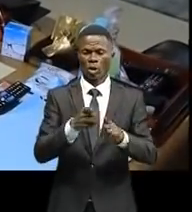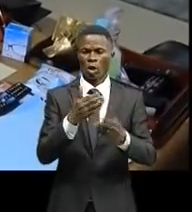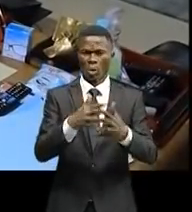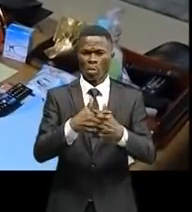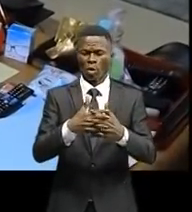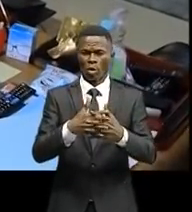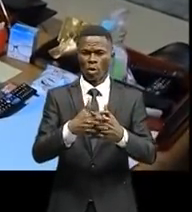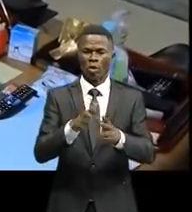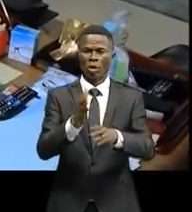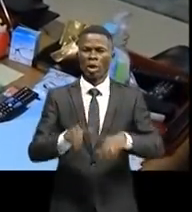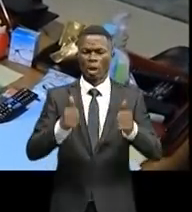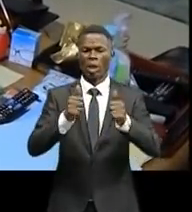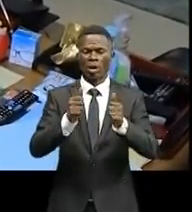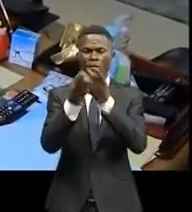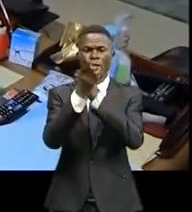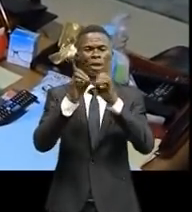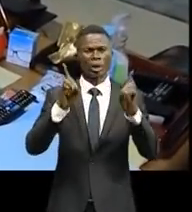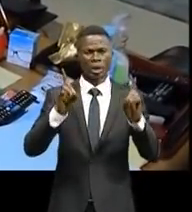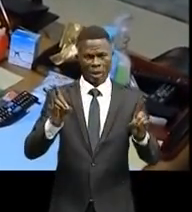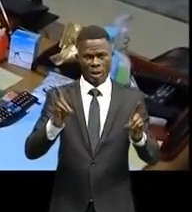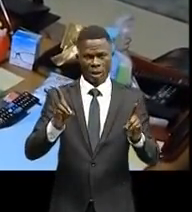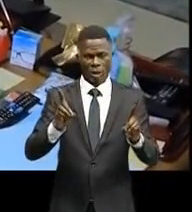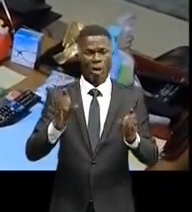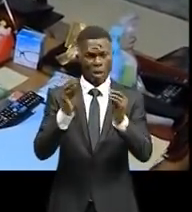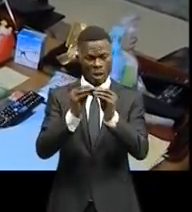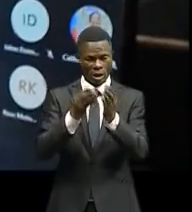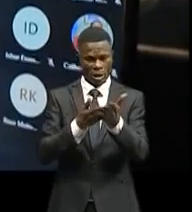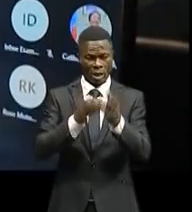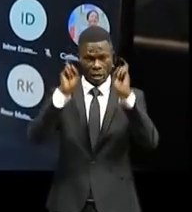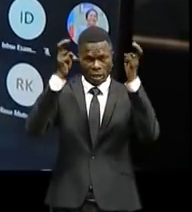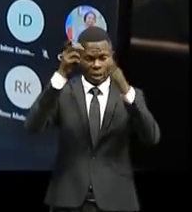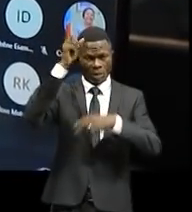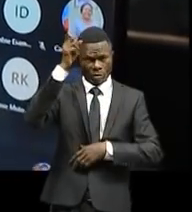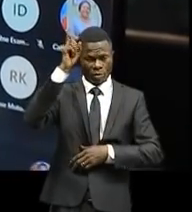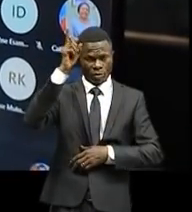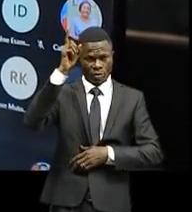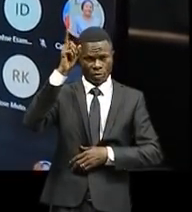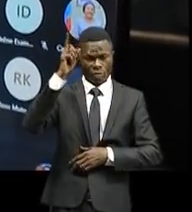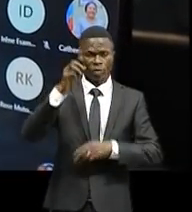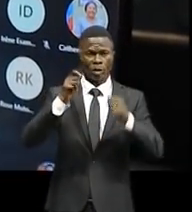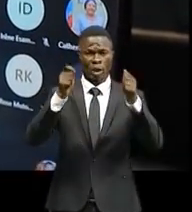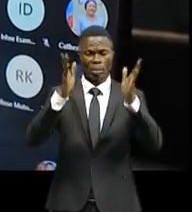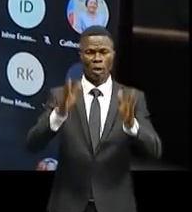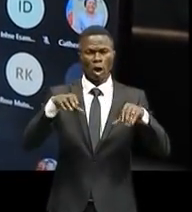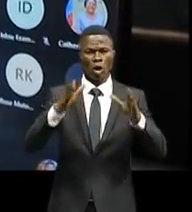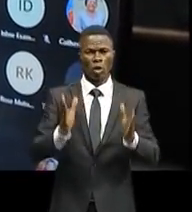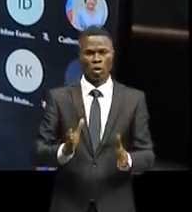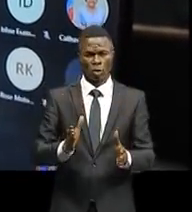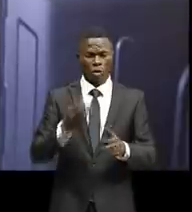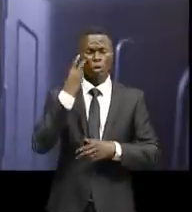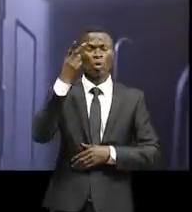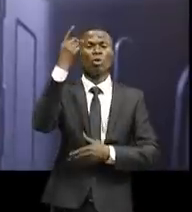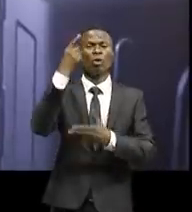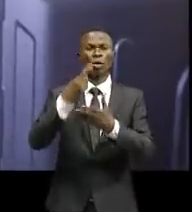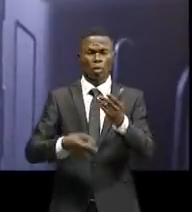moteur de la vitalité de notre démocratie, ces assises auront pour thème principal les médias congolais, quelles